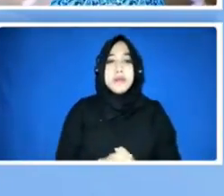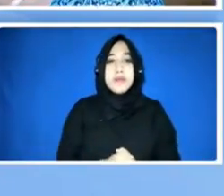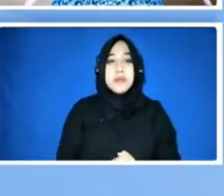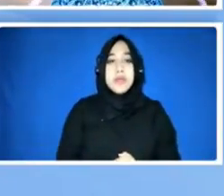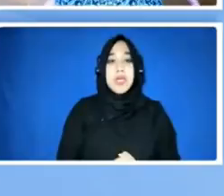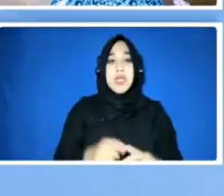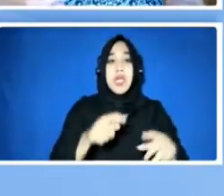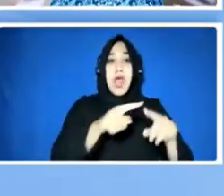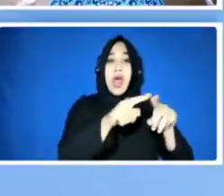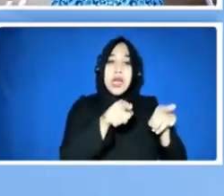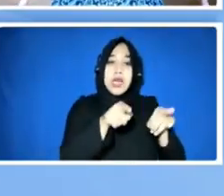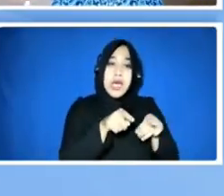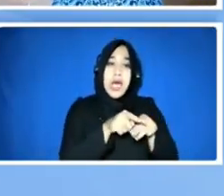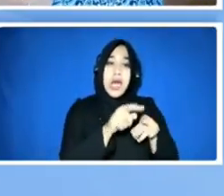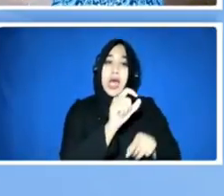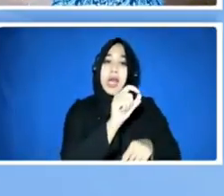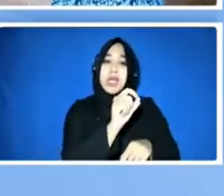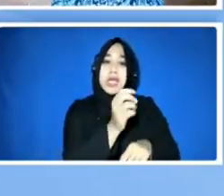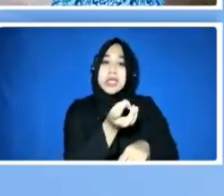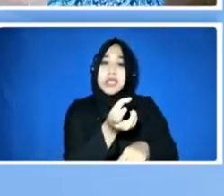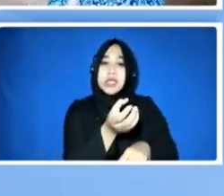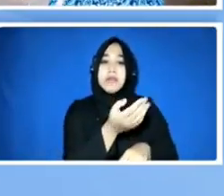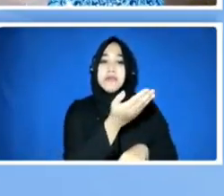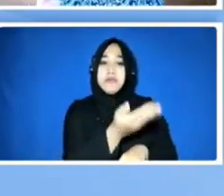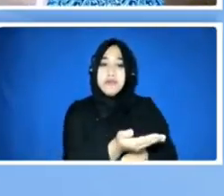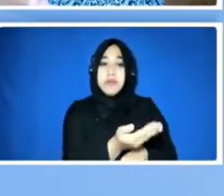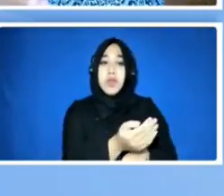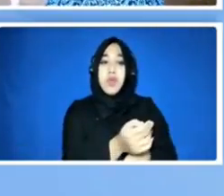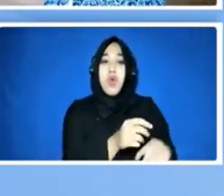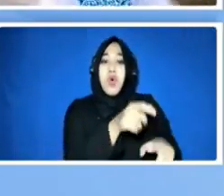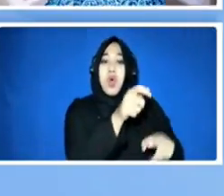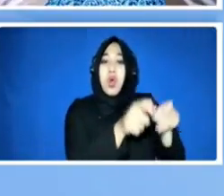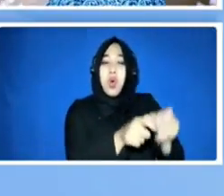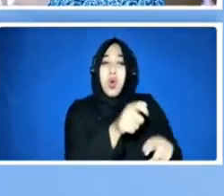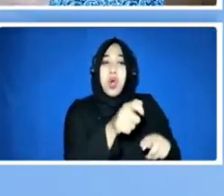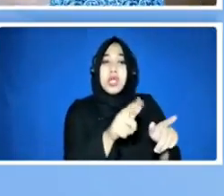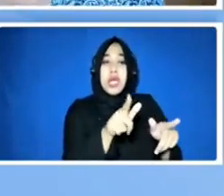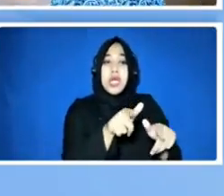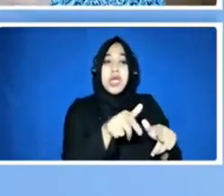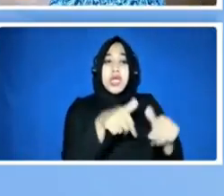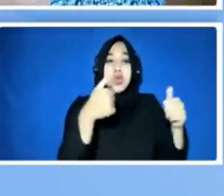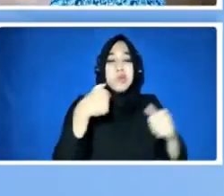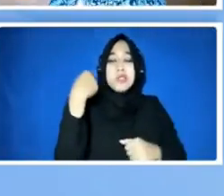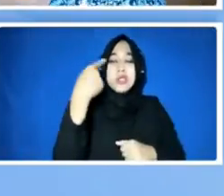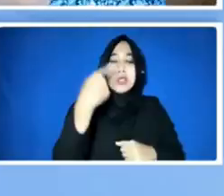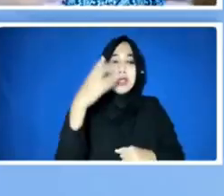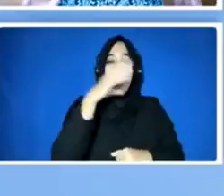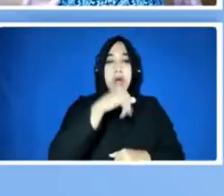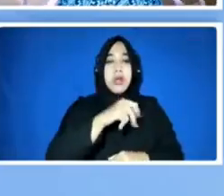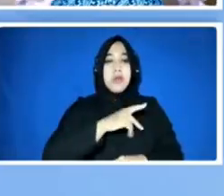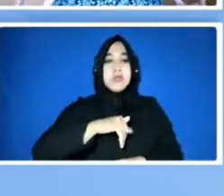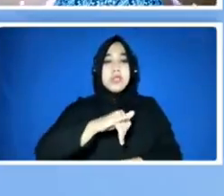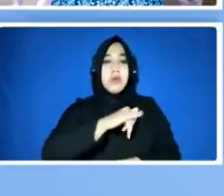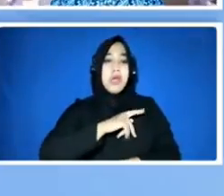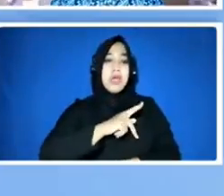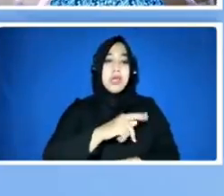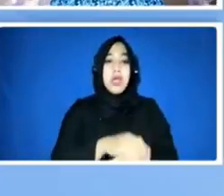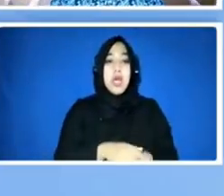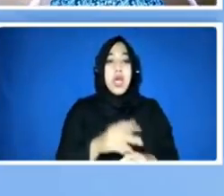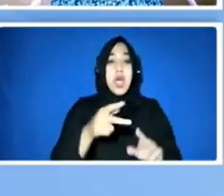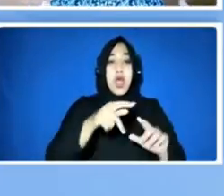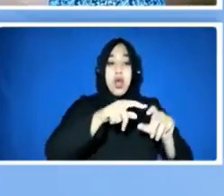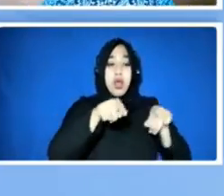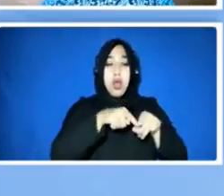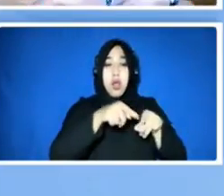lingkaran yang paling kecil atau household. Ini adalah orang-orang yang hidup bersama kita. Lalu kemudian di luar itu adalah